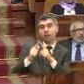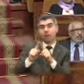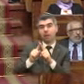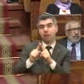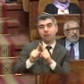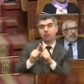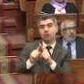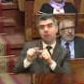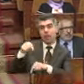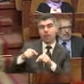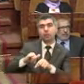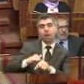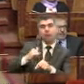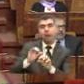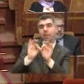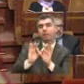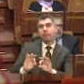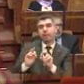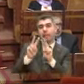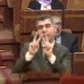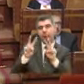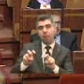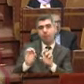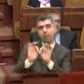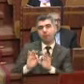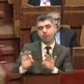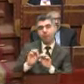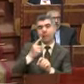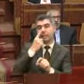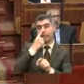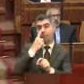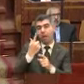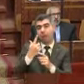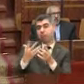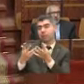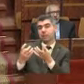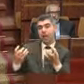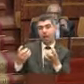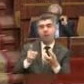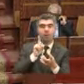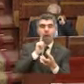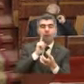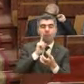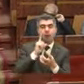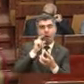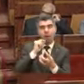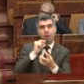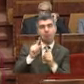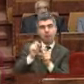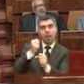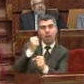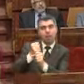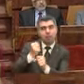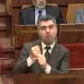الخريجين، والنموذج في تطوان فئة عريضة الشباب والنساء اللي كيشتغلوا